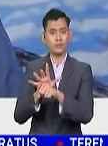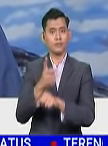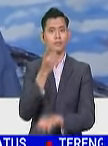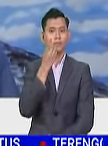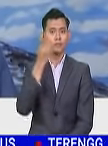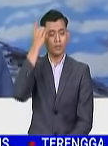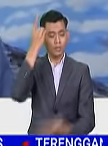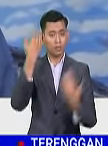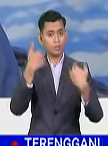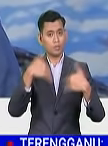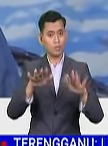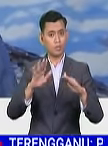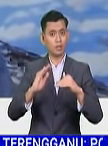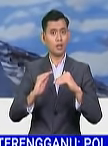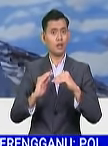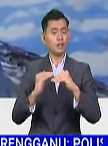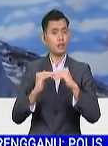telah melepasi